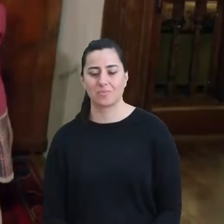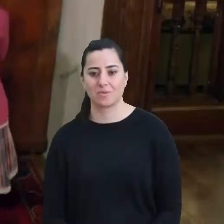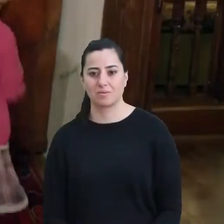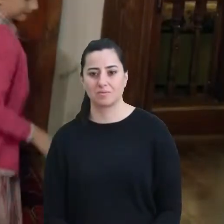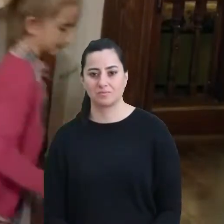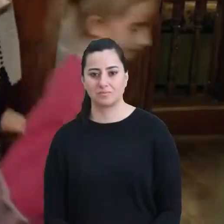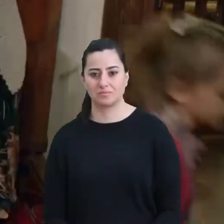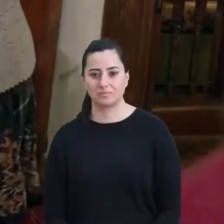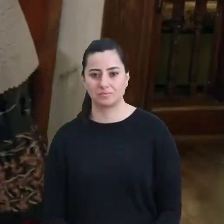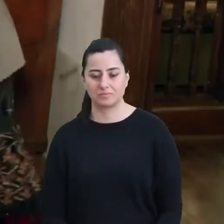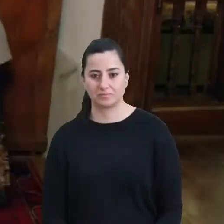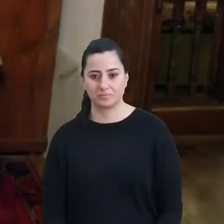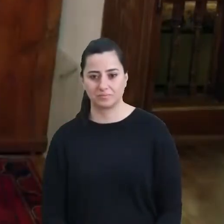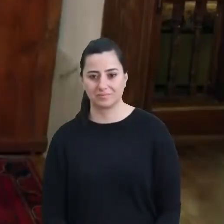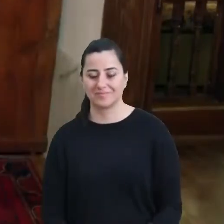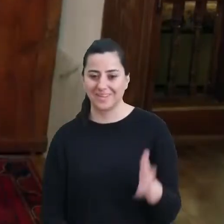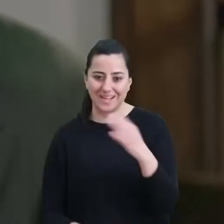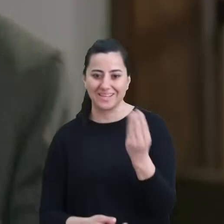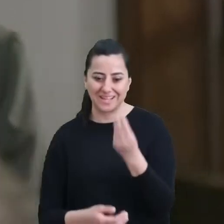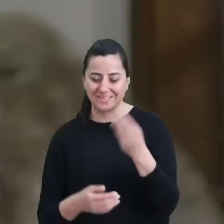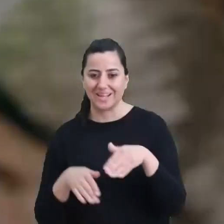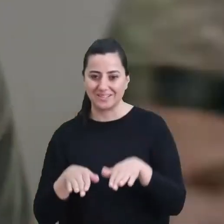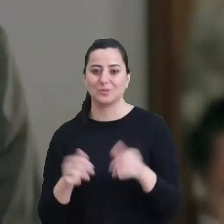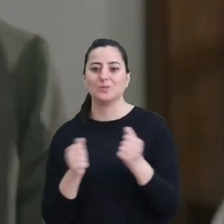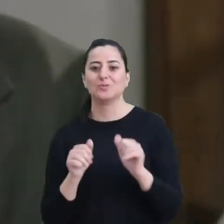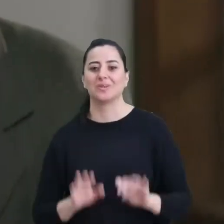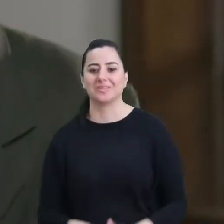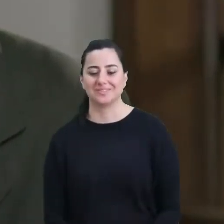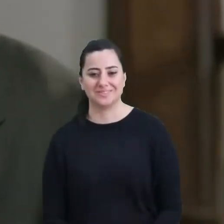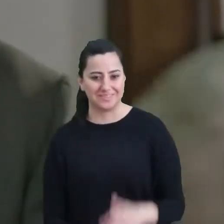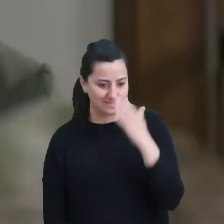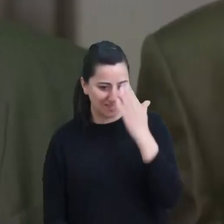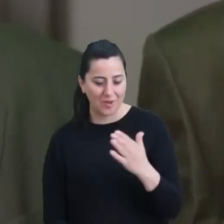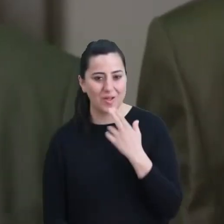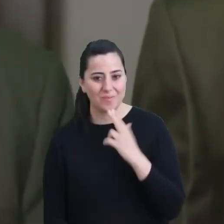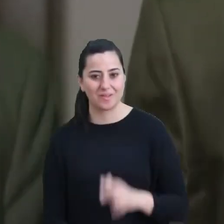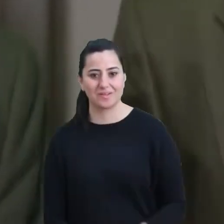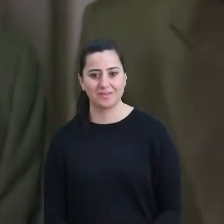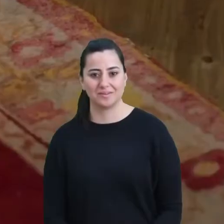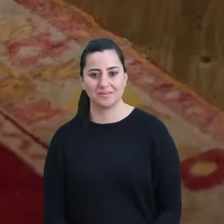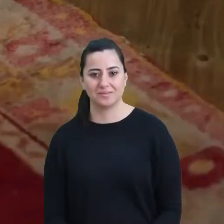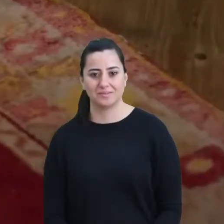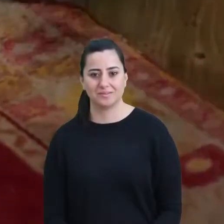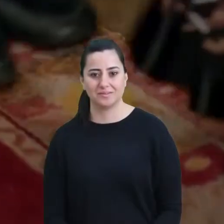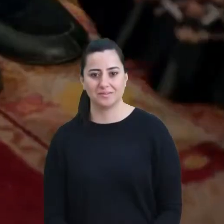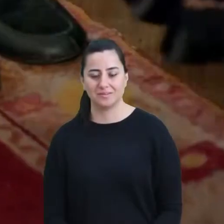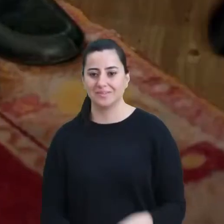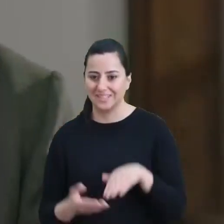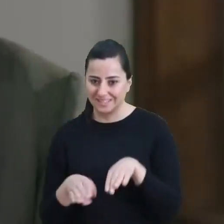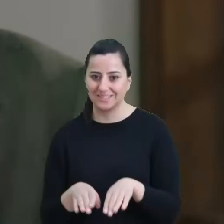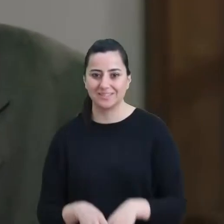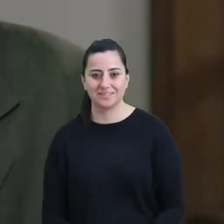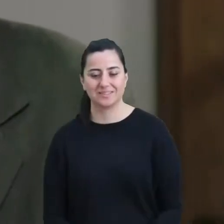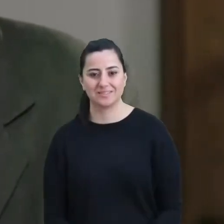Bak. Gelin gençler, ayaklarınız üşümesin. Sağ ol ablam. Emin ayaklarını birleştirdi. Sen de gel çocuğum.